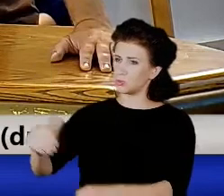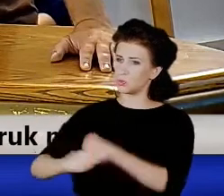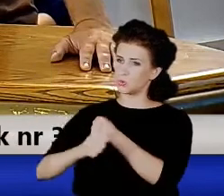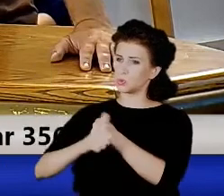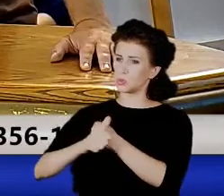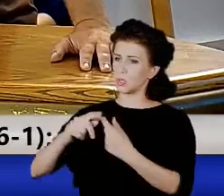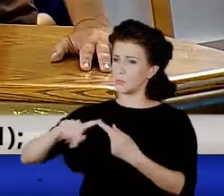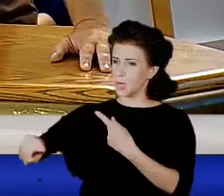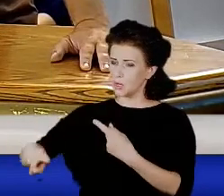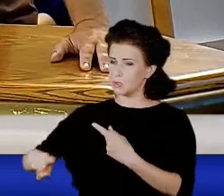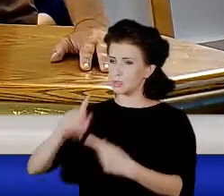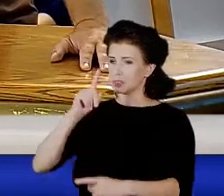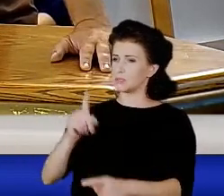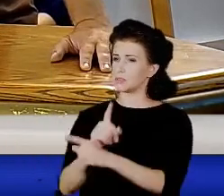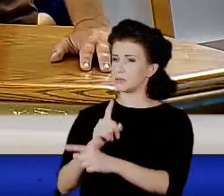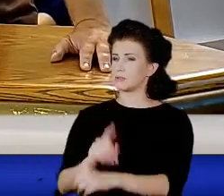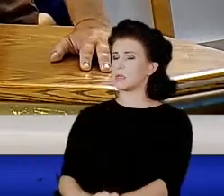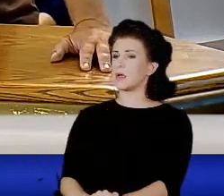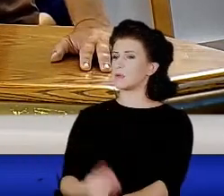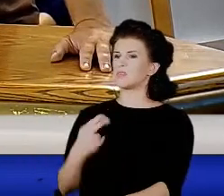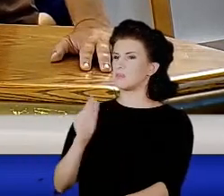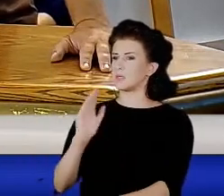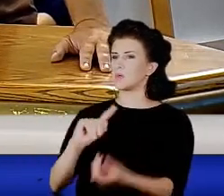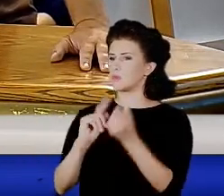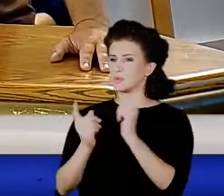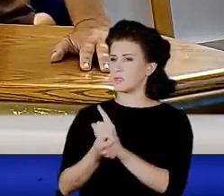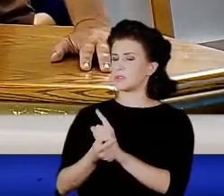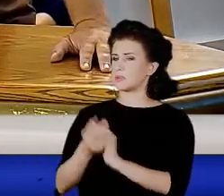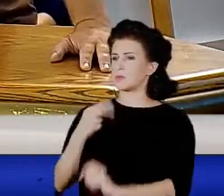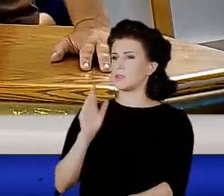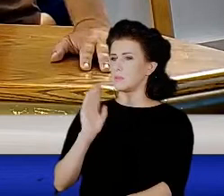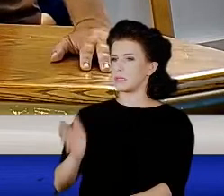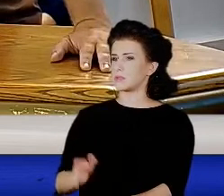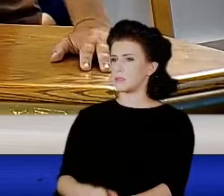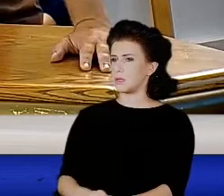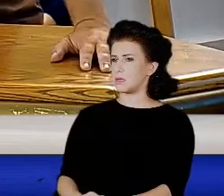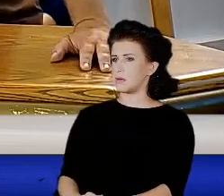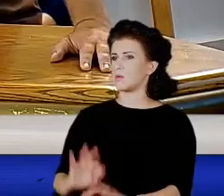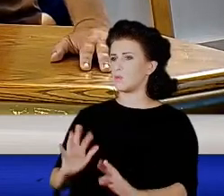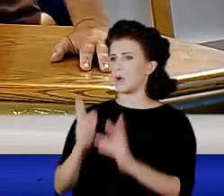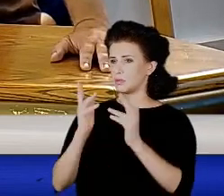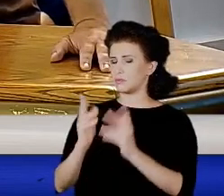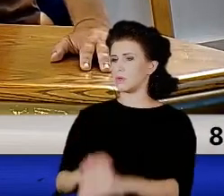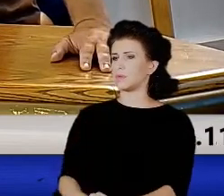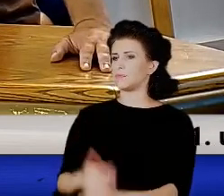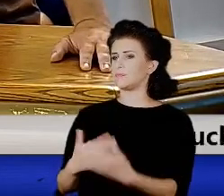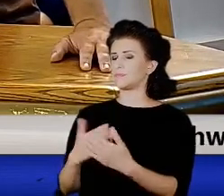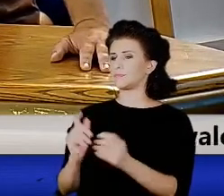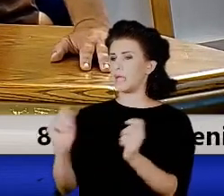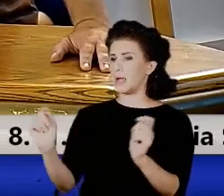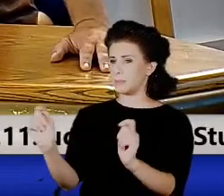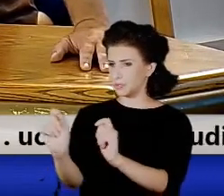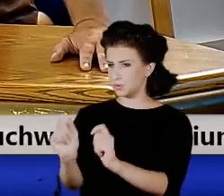decyzji, jeśli zostanie ona wydana, nie będą odwracalne, przynajmniej nie będzie łatwo. Więc dlatego apeluję, żebyście